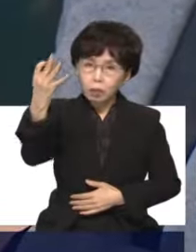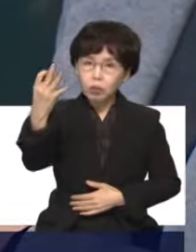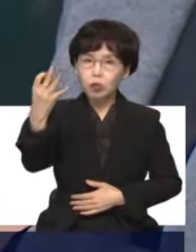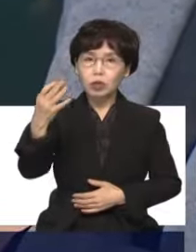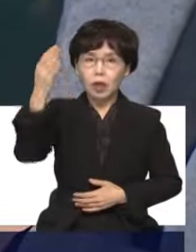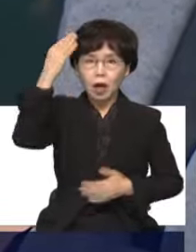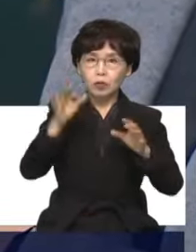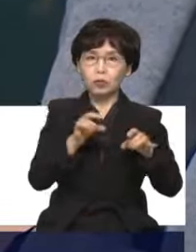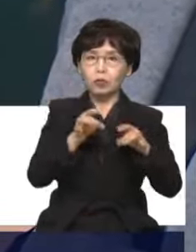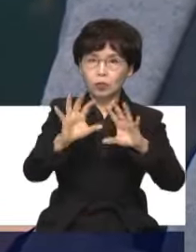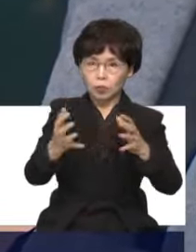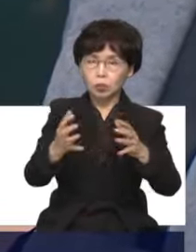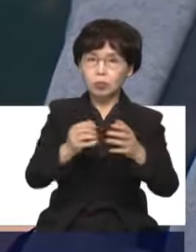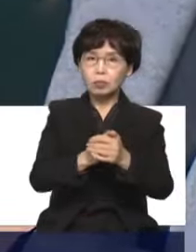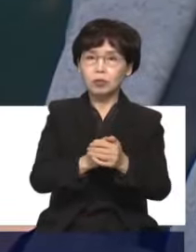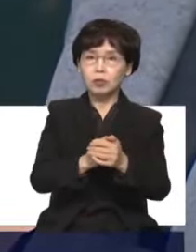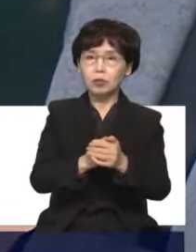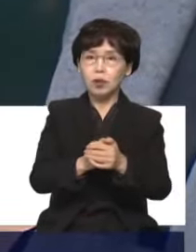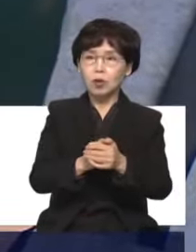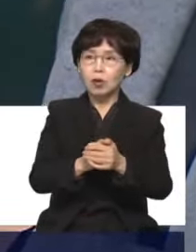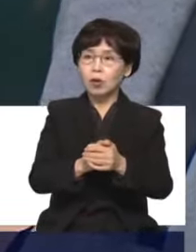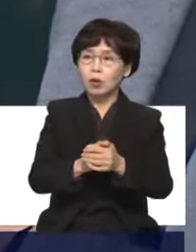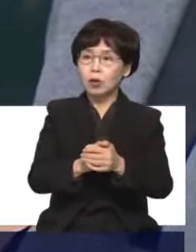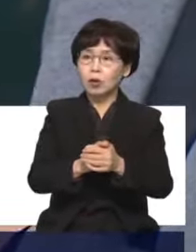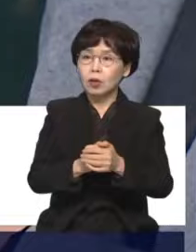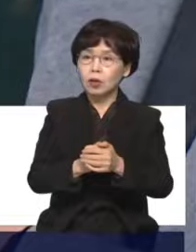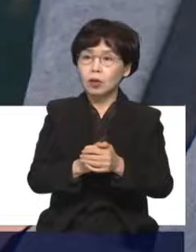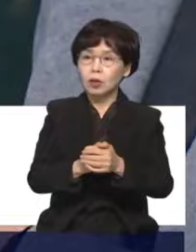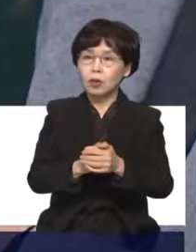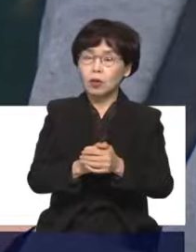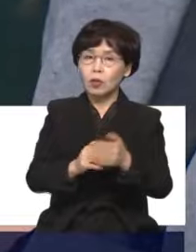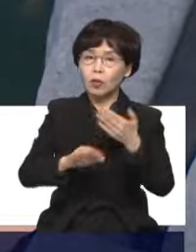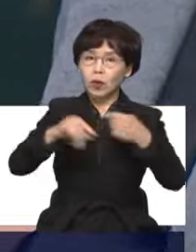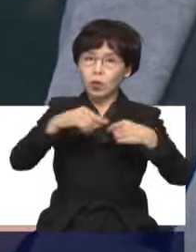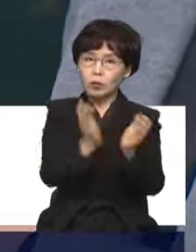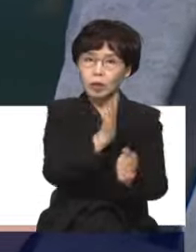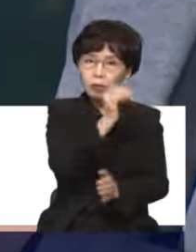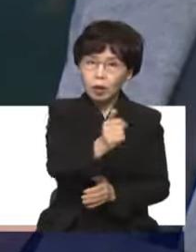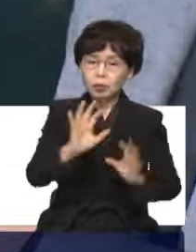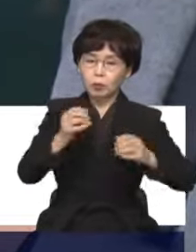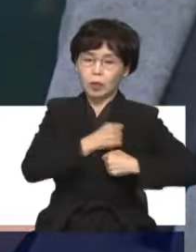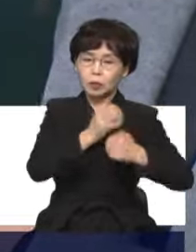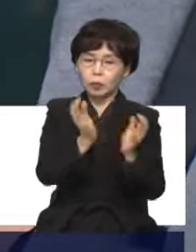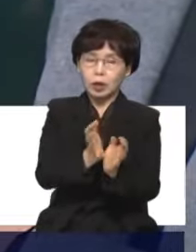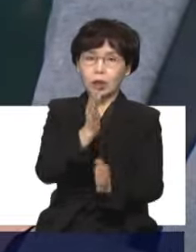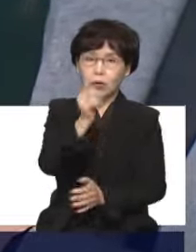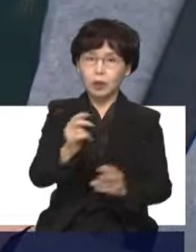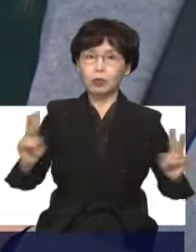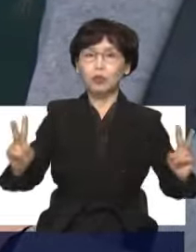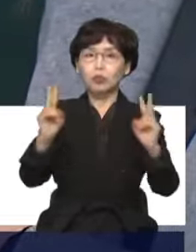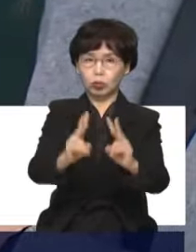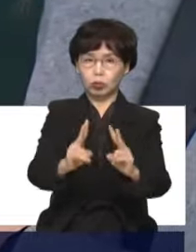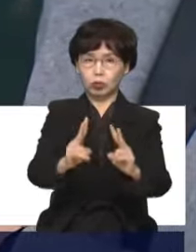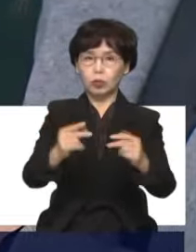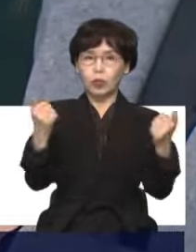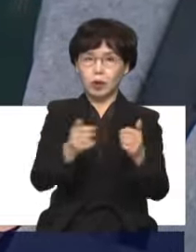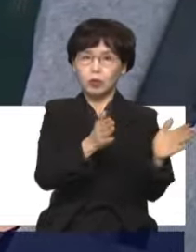한 호주 안에 계획되어 있는 외교 장관, 국방부 장관 2+2 회담 준비와 관련한